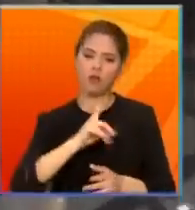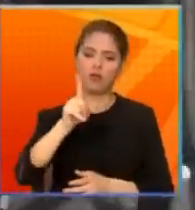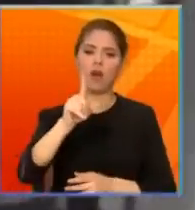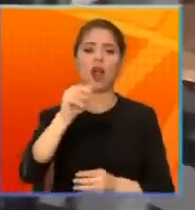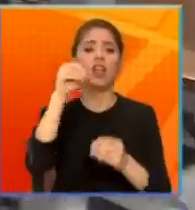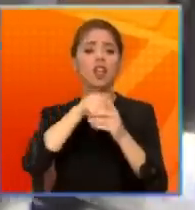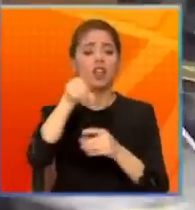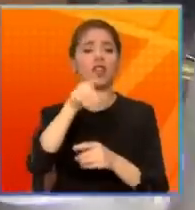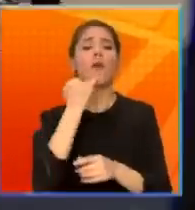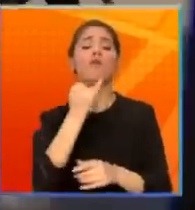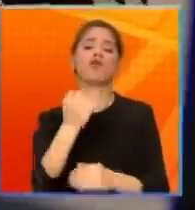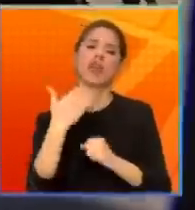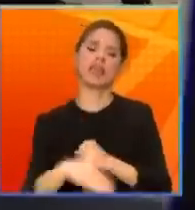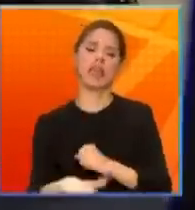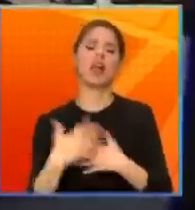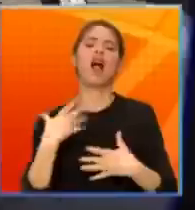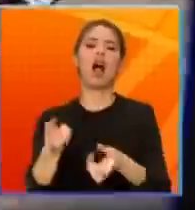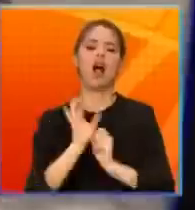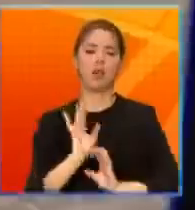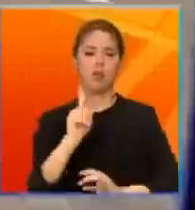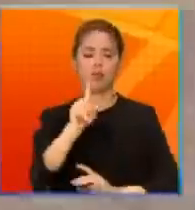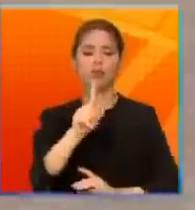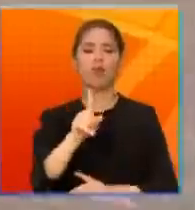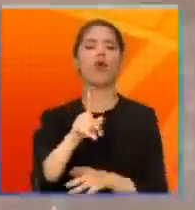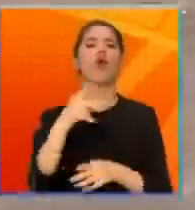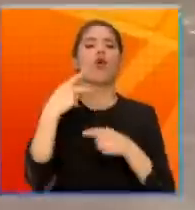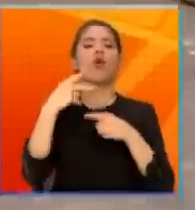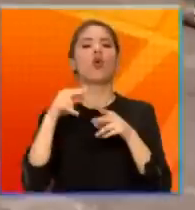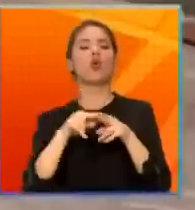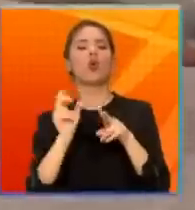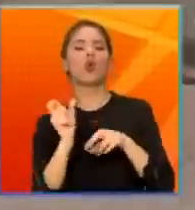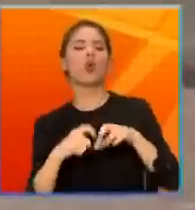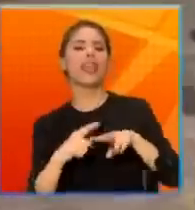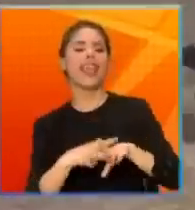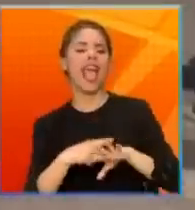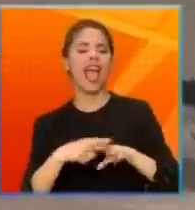kesinlikle müşteri almıyoruz. Hal böyle olunca kuryelerin iş yükü arttı.